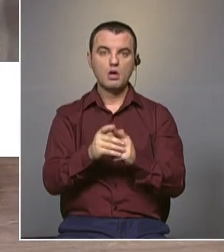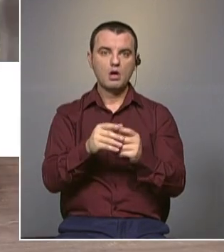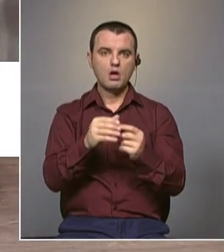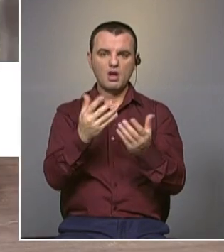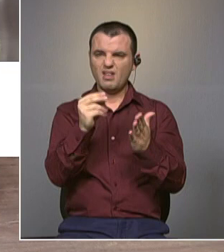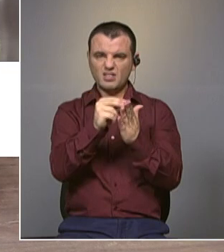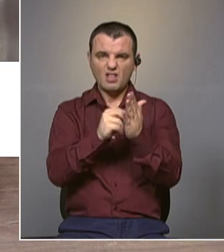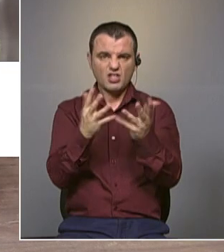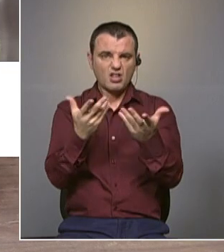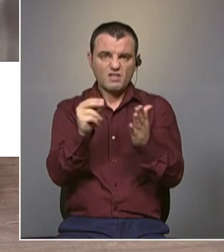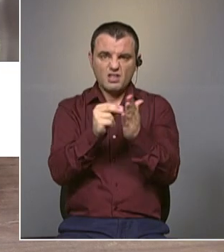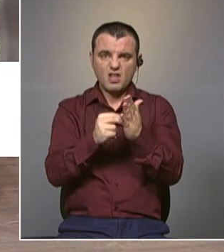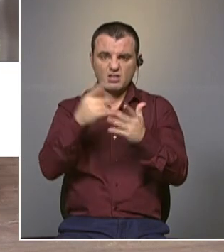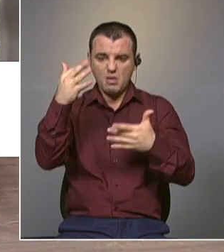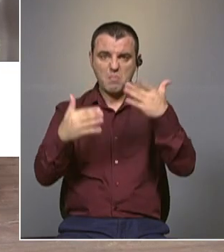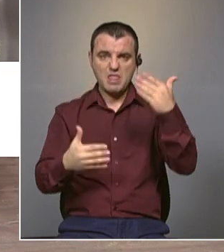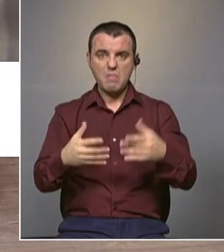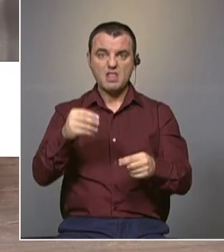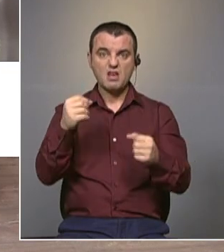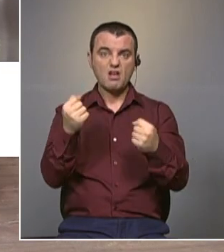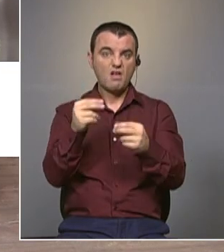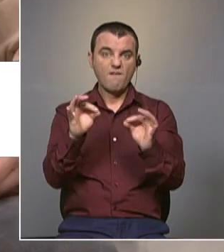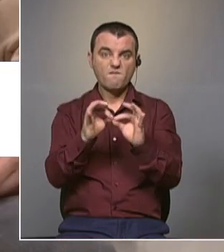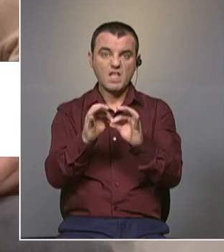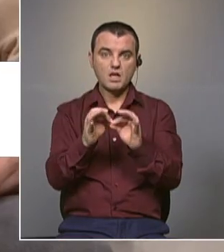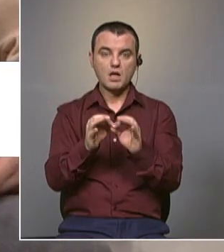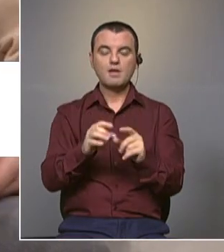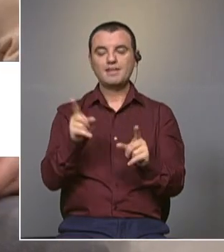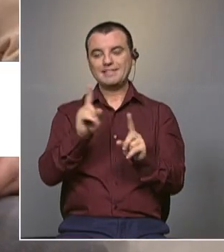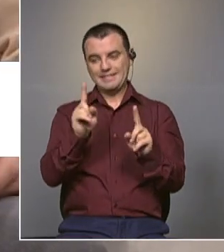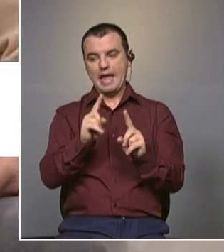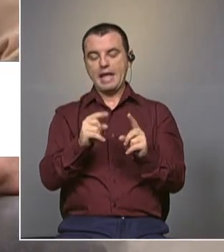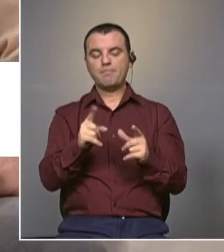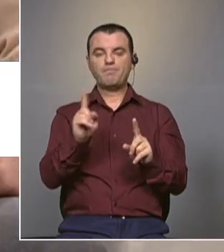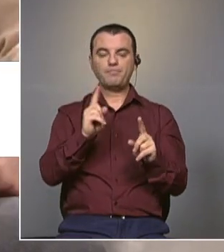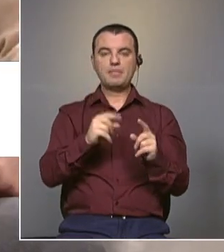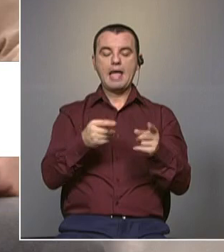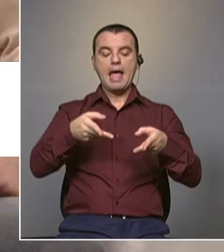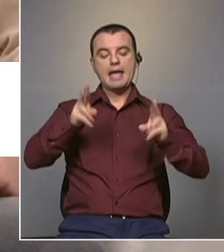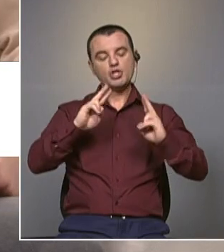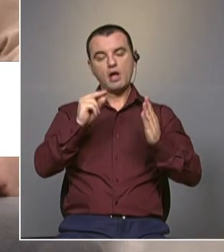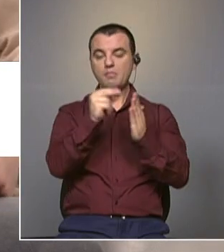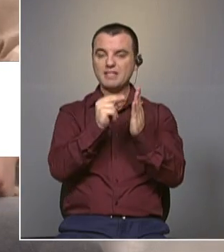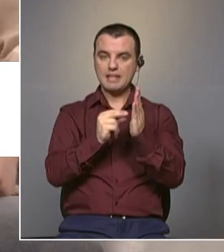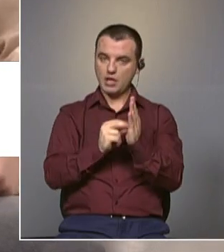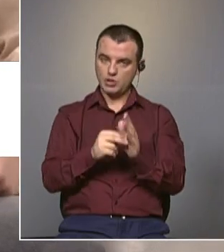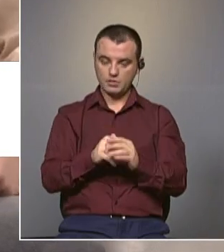физика? Научаваме материала по много лесен начин, но не решаваме задачи. Като задачи в училище? Да.